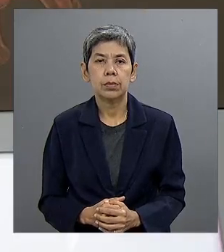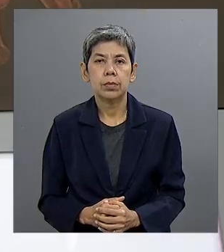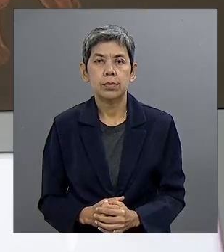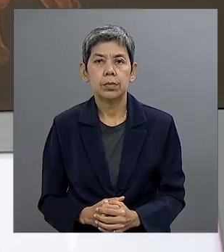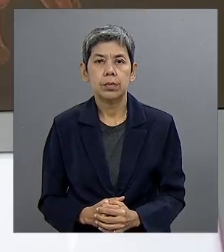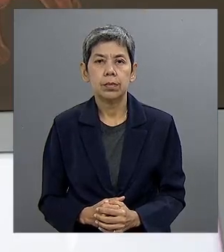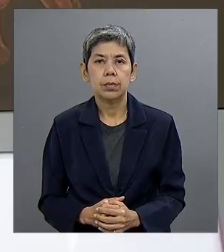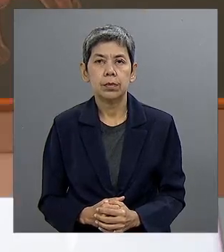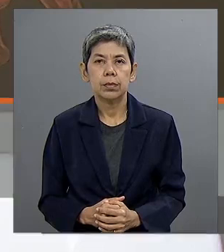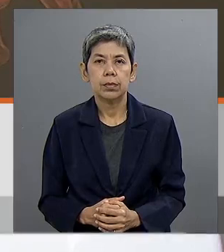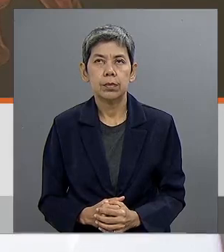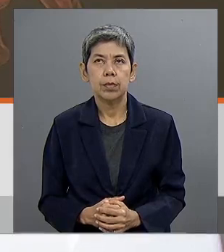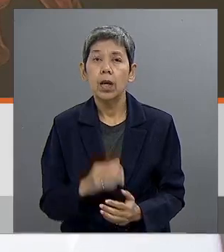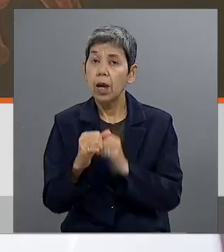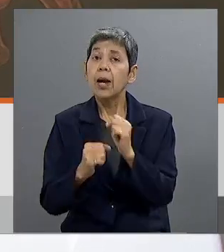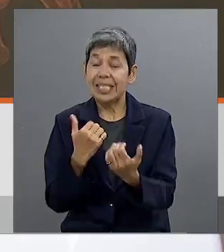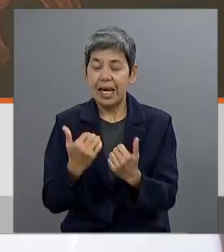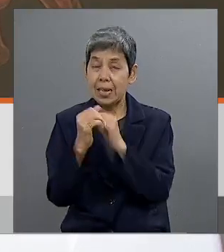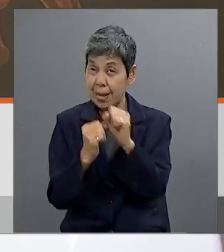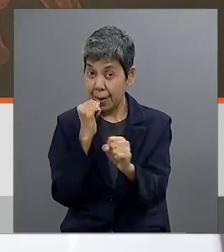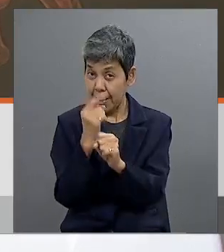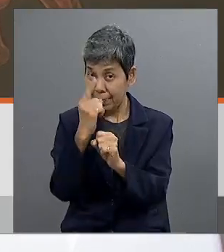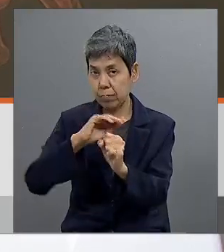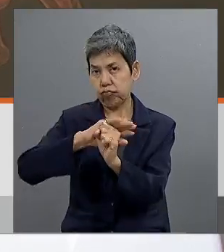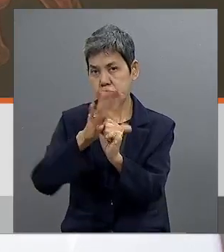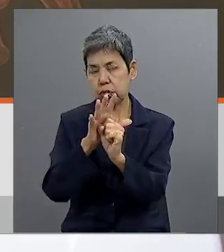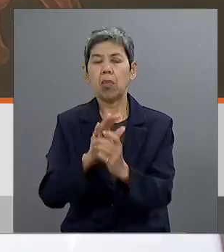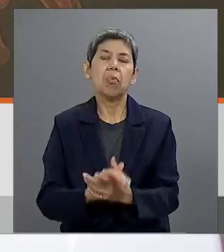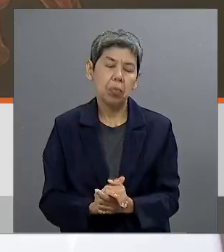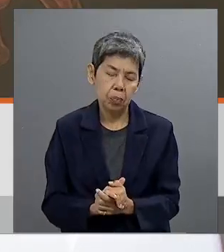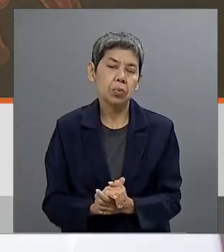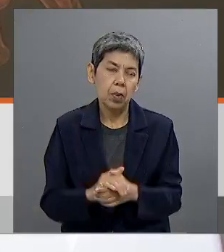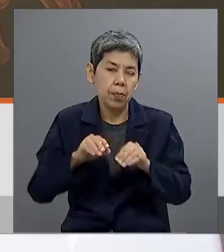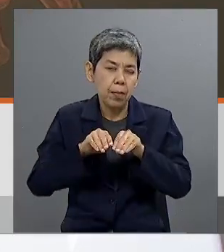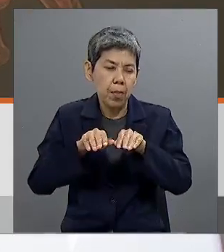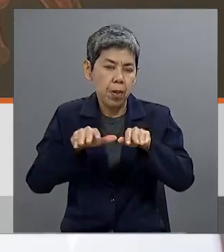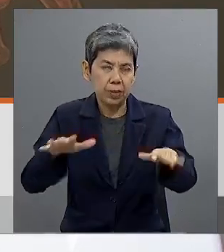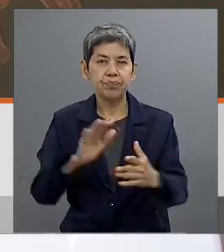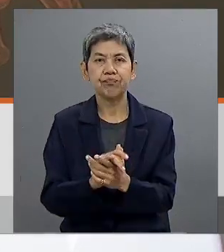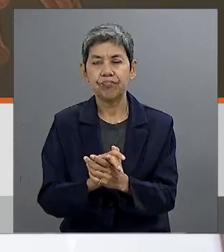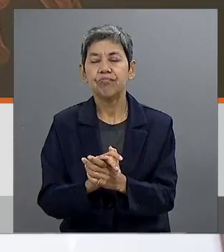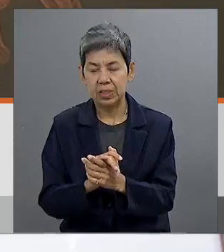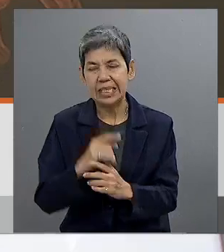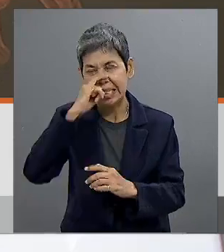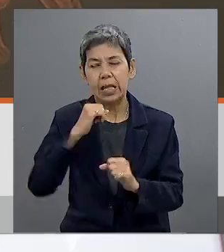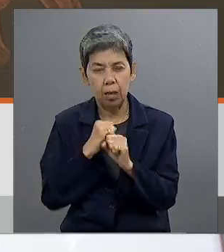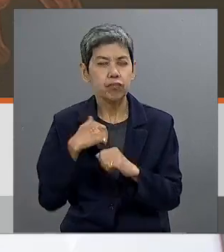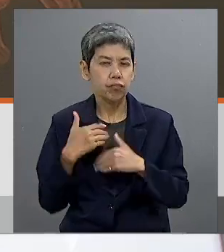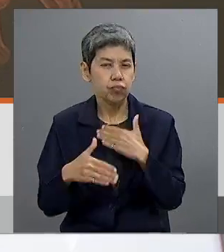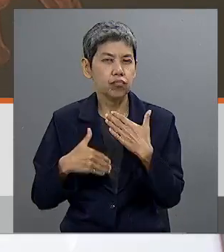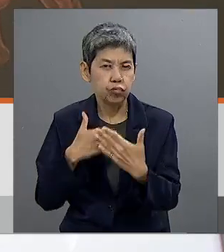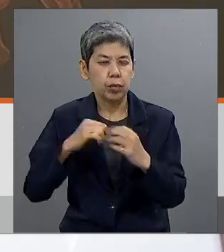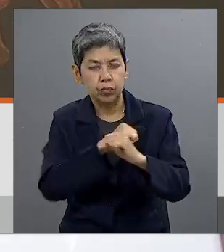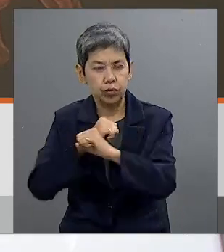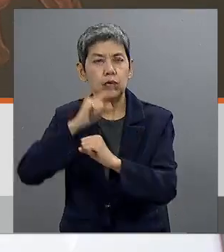1ปีแล้วนะคะที่ Call it 19นั้นเข้ามาในไทยเป็นการครบรอบในสถานการณ์ที่ไทยต้องเดินหน้าคุมโรครอบใหม่